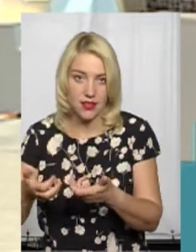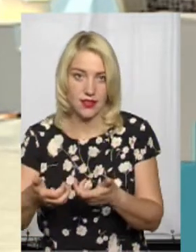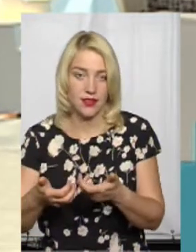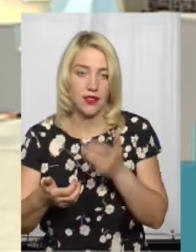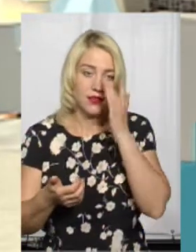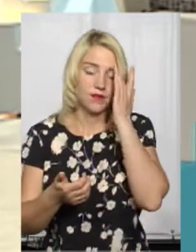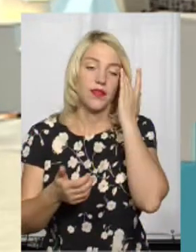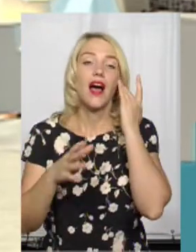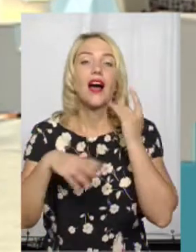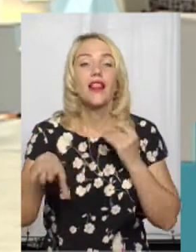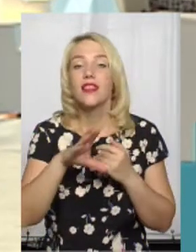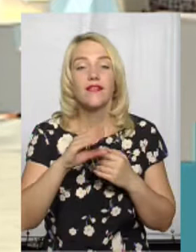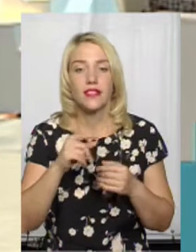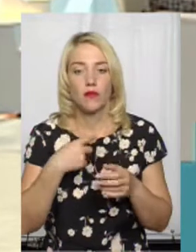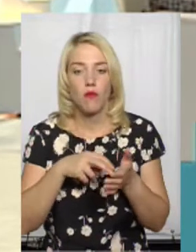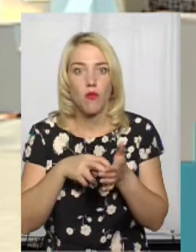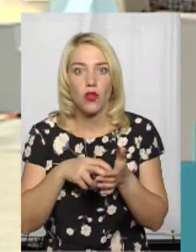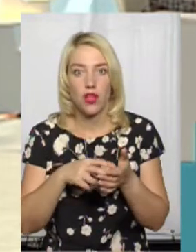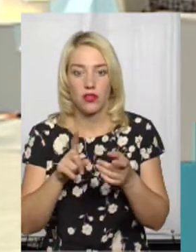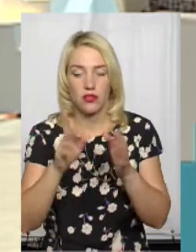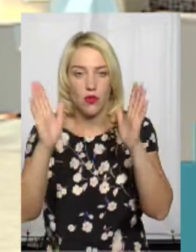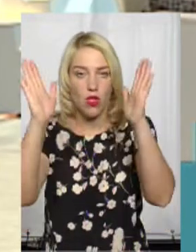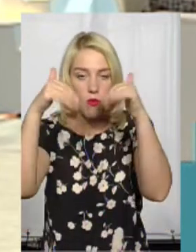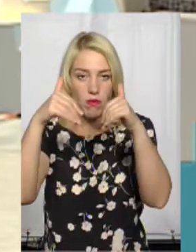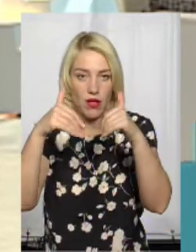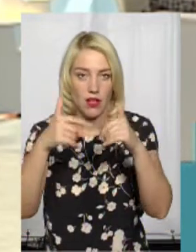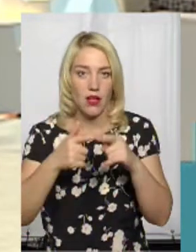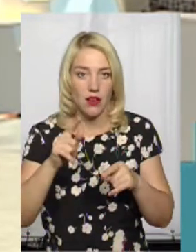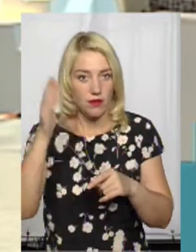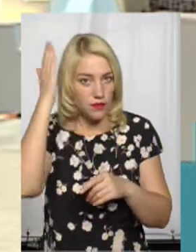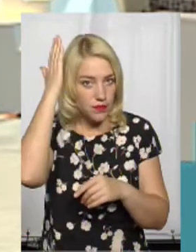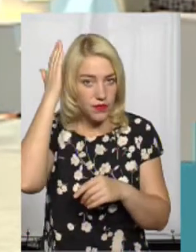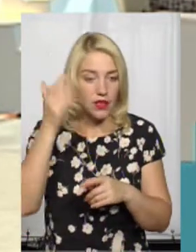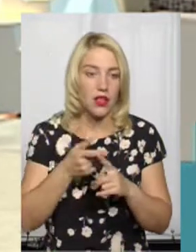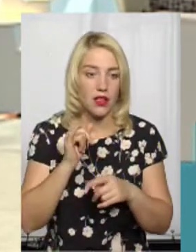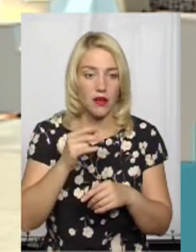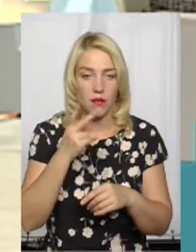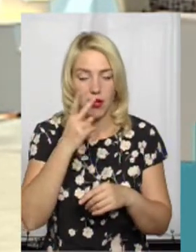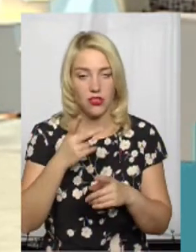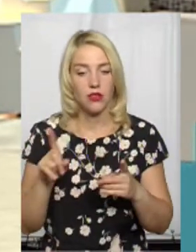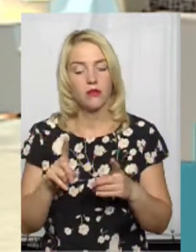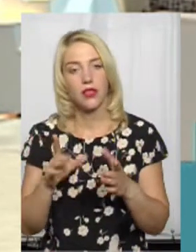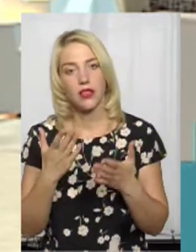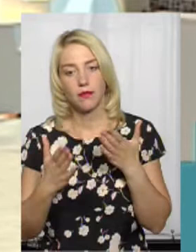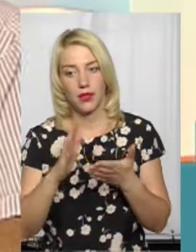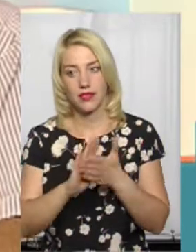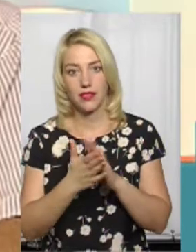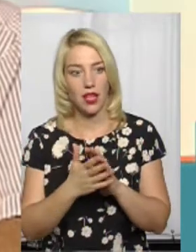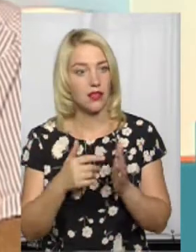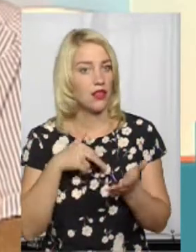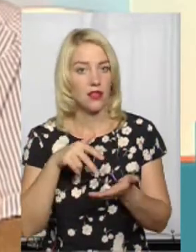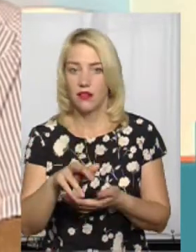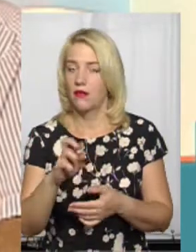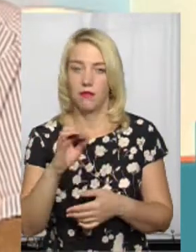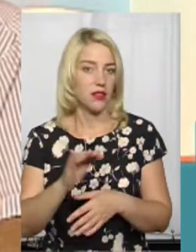Не все, скажімо, боялися, щоб не впало на голову, бо коли б бачили, що то був би такий стан, то туди б ніхто і не